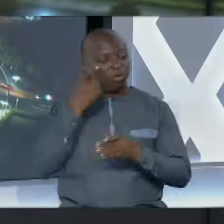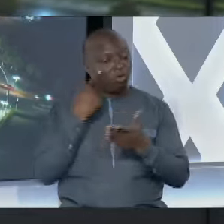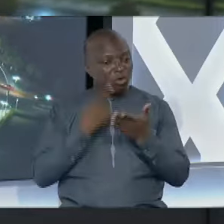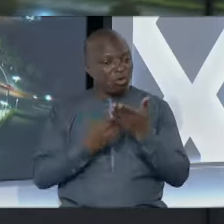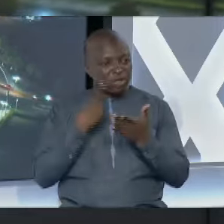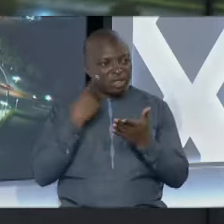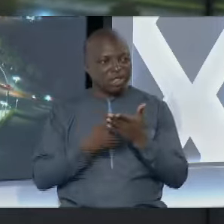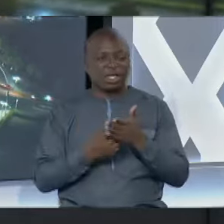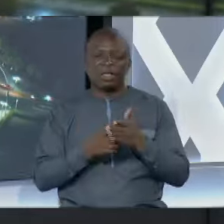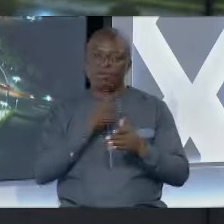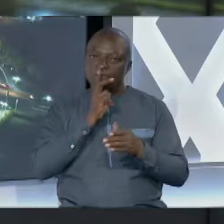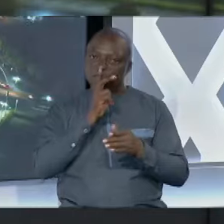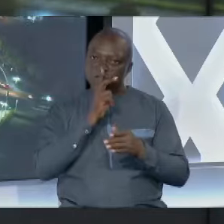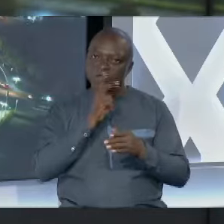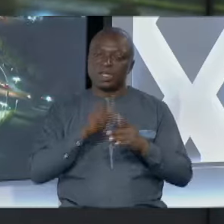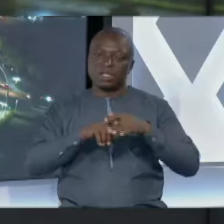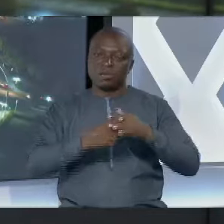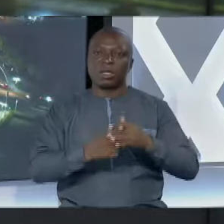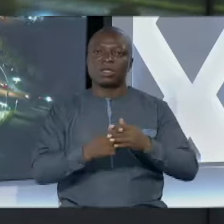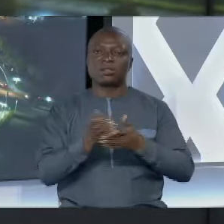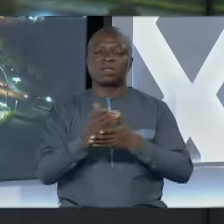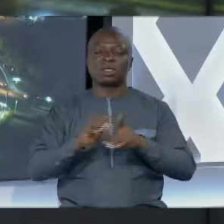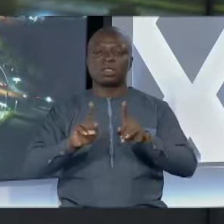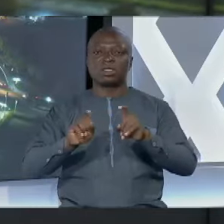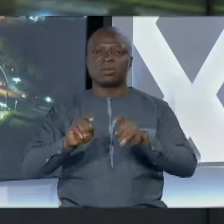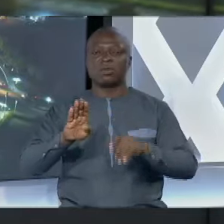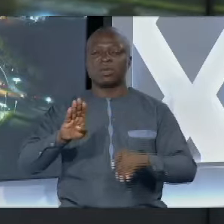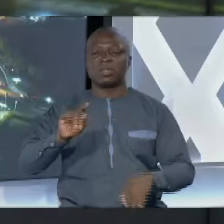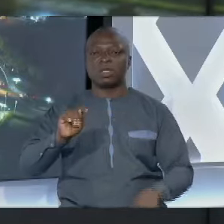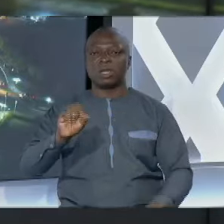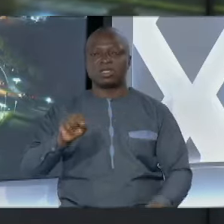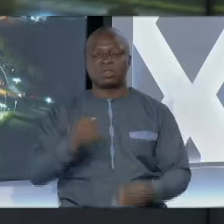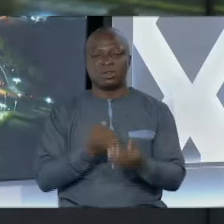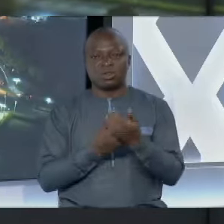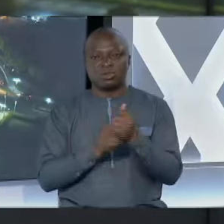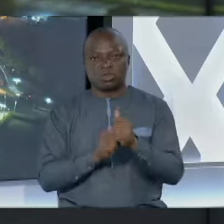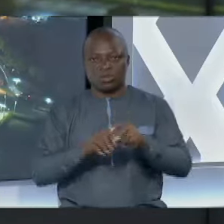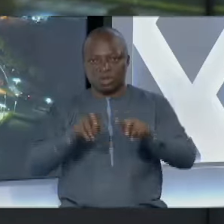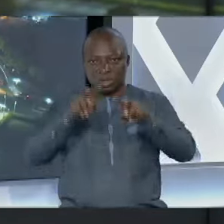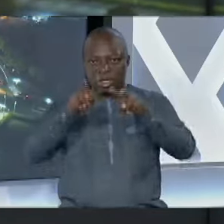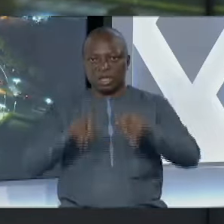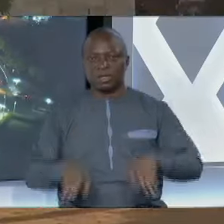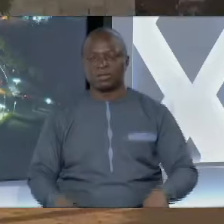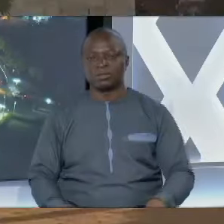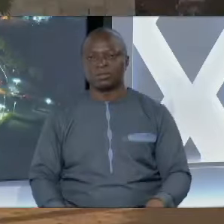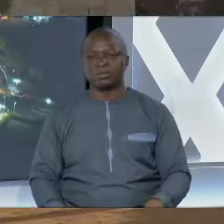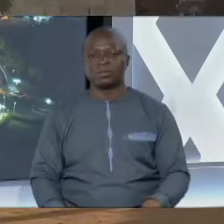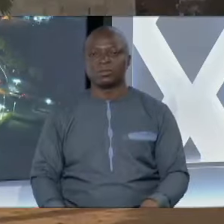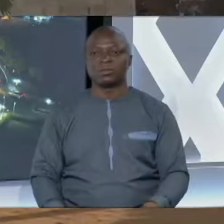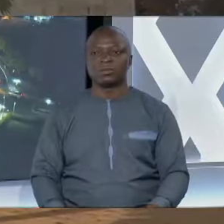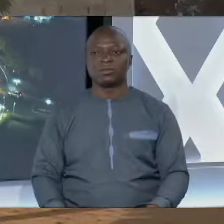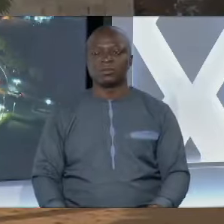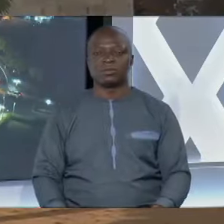constater l'effectivité du démarrage du BTS. Les précisions de Isaka Aruna.